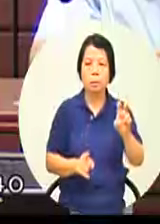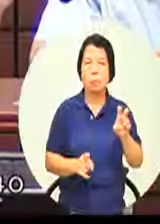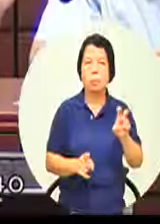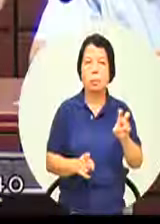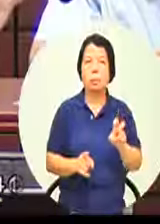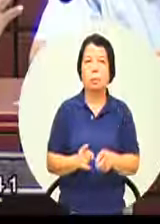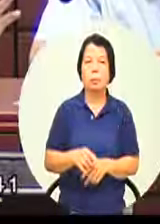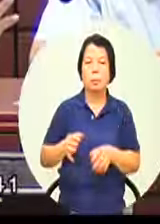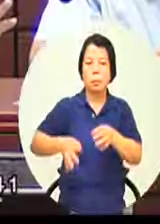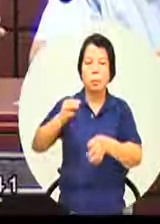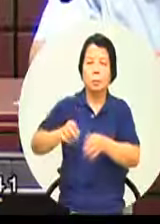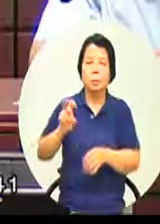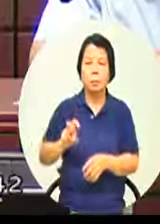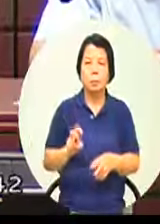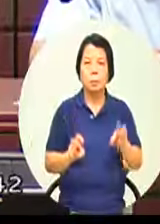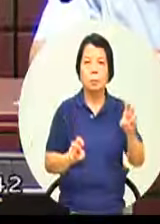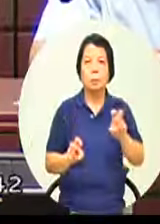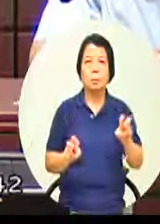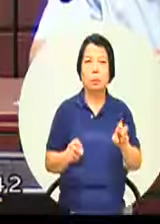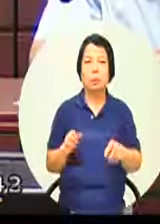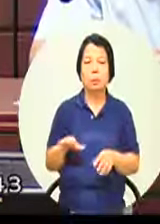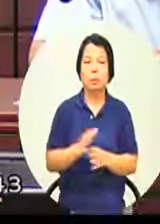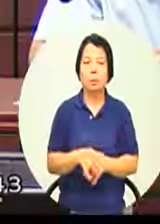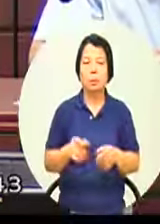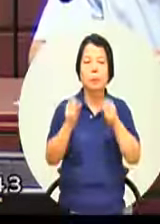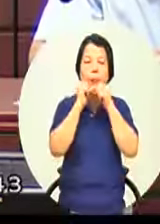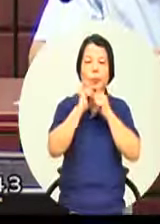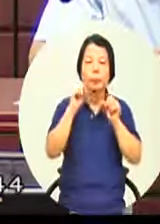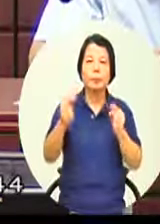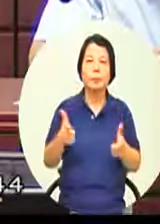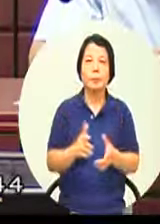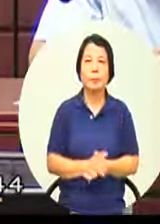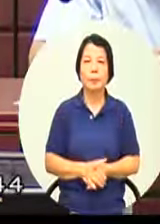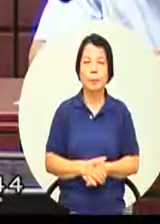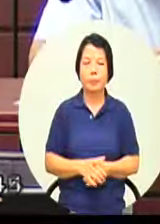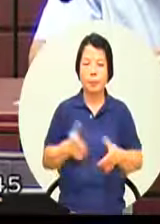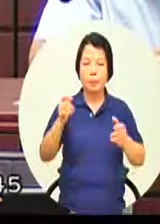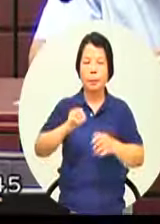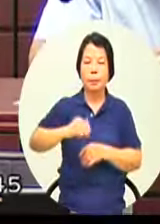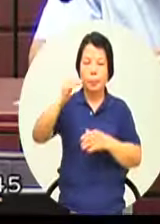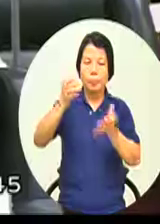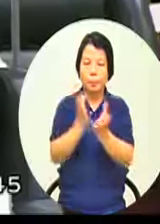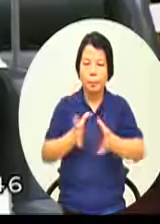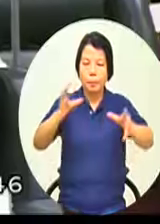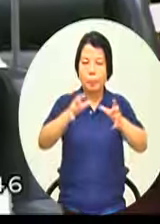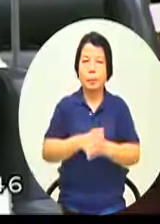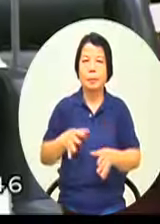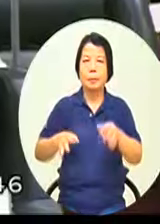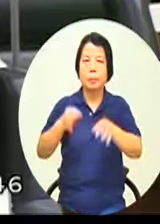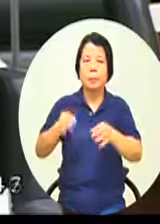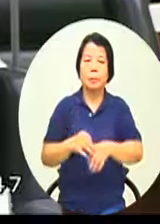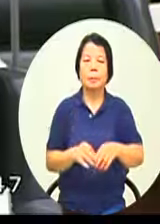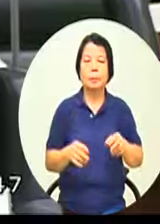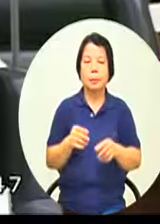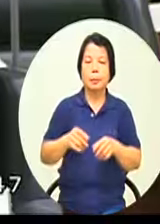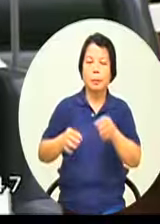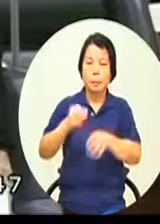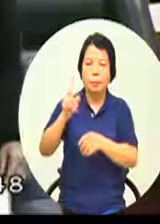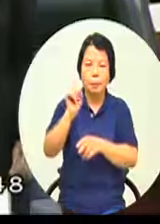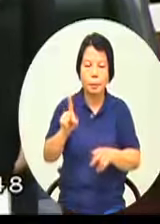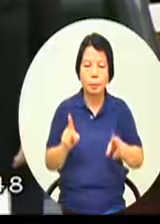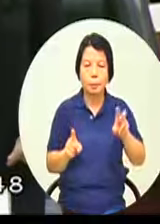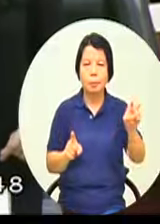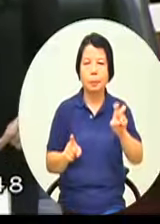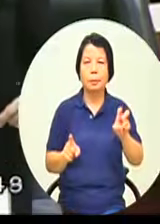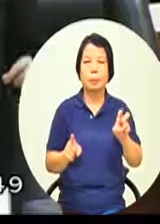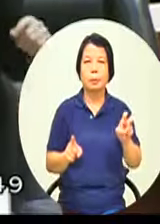是不是？ 10到20，因为它品质不一样。 好，高丽菜一斤大概10到20块钱。那本席想要